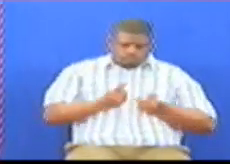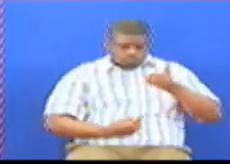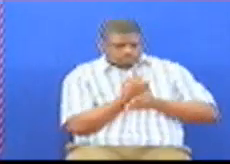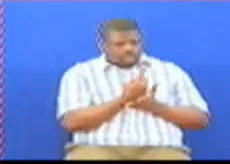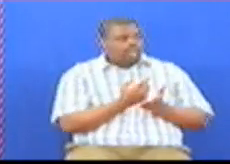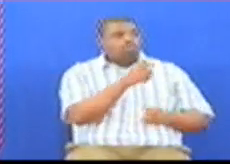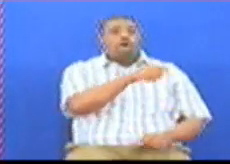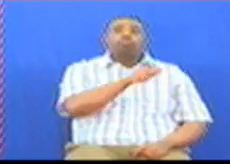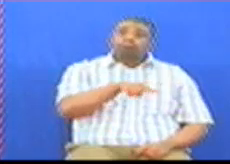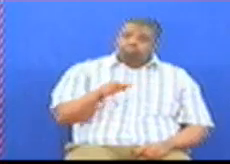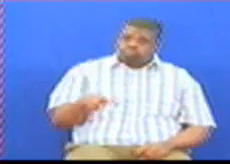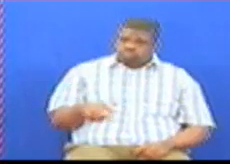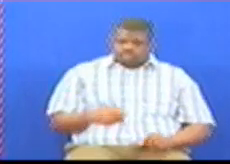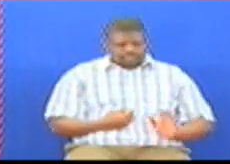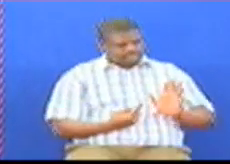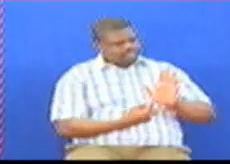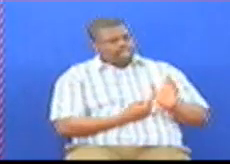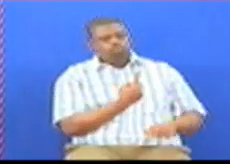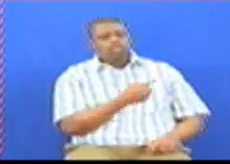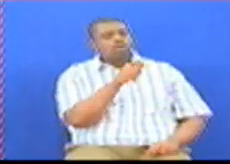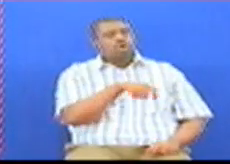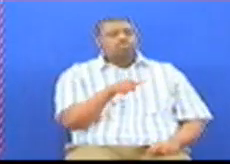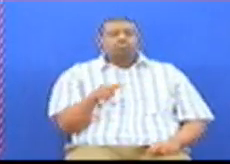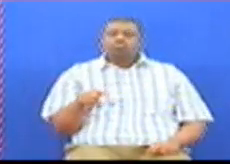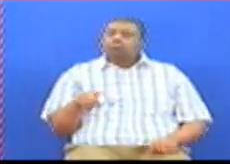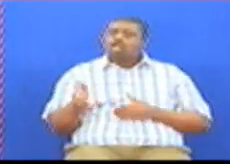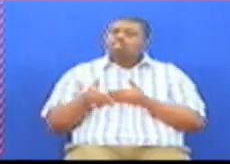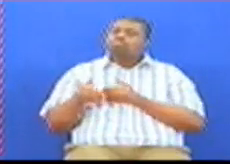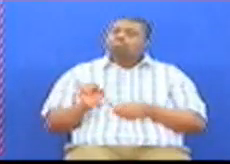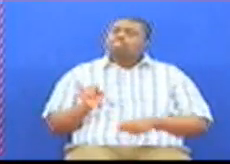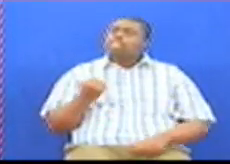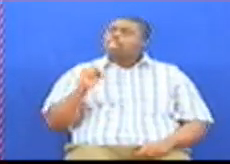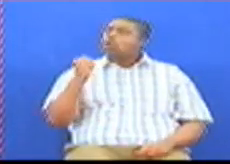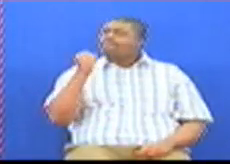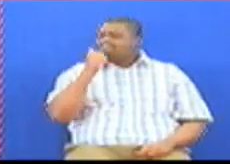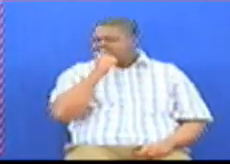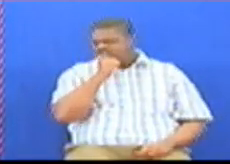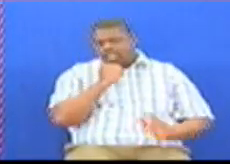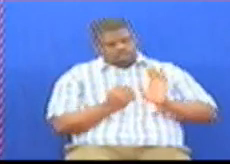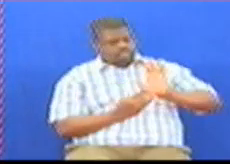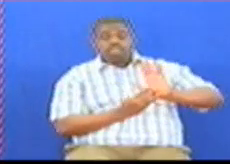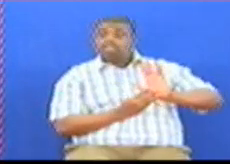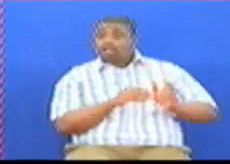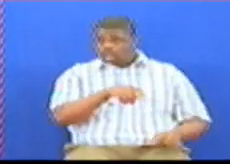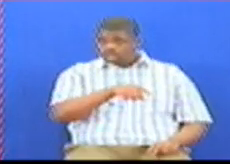61 tulikuwa na idadi ya Watanzania milioni takriban 9 hivi. Na